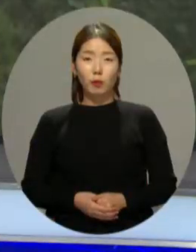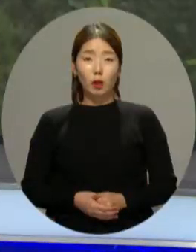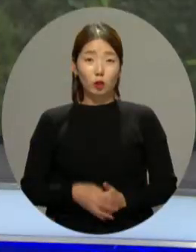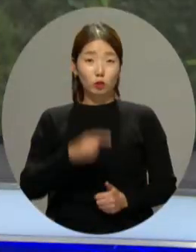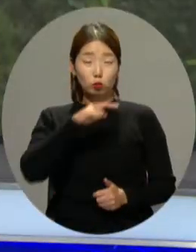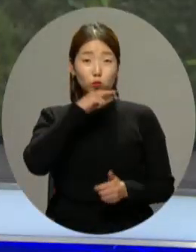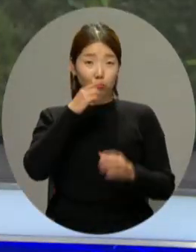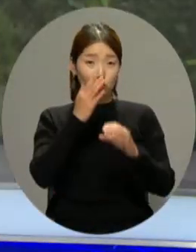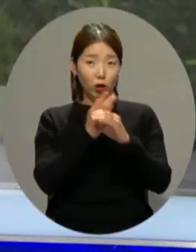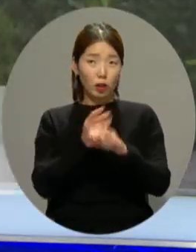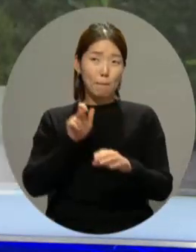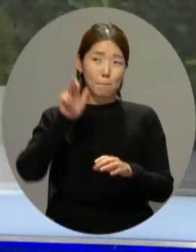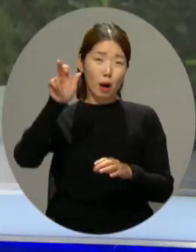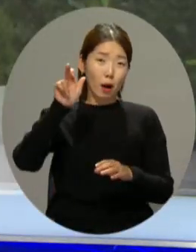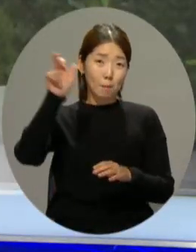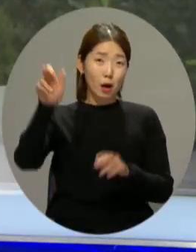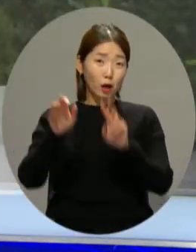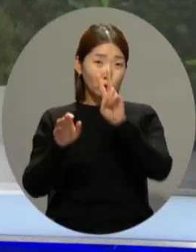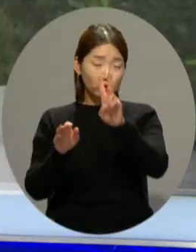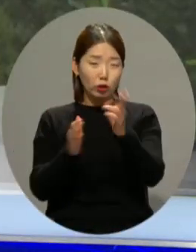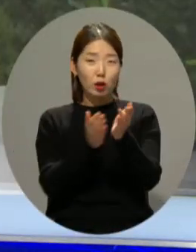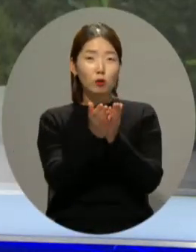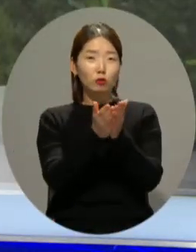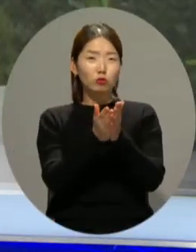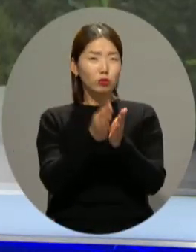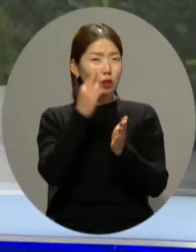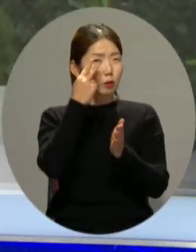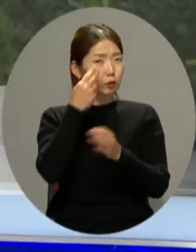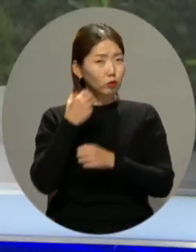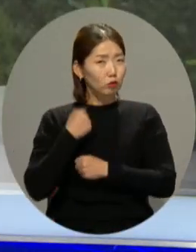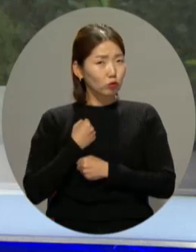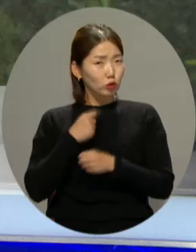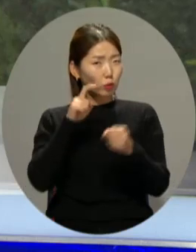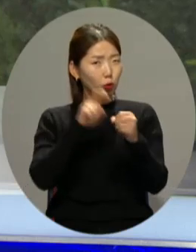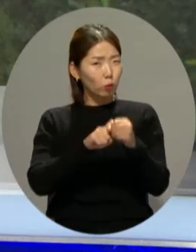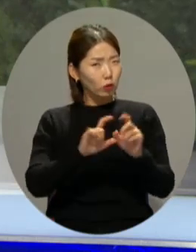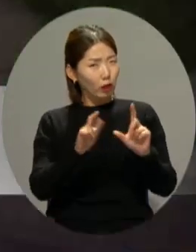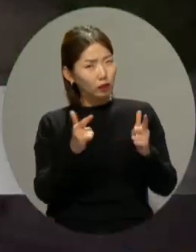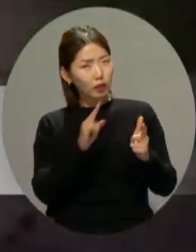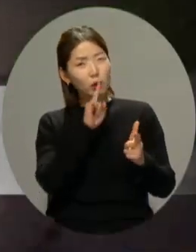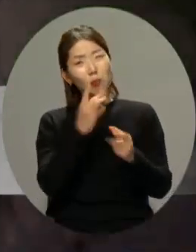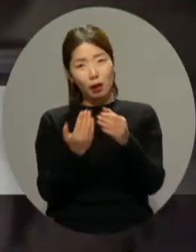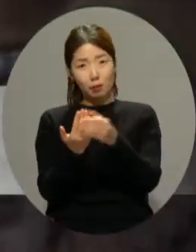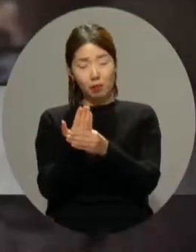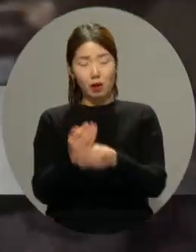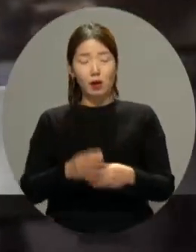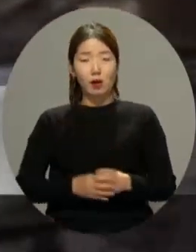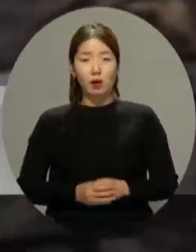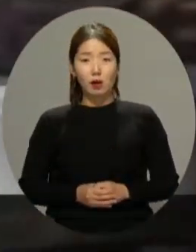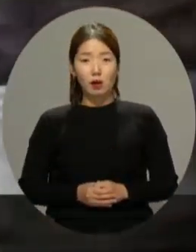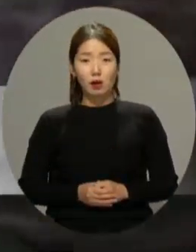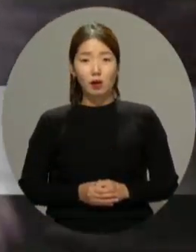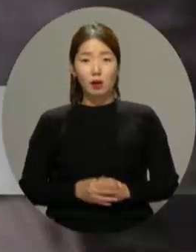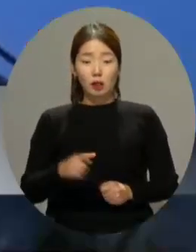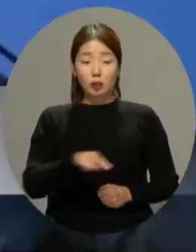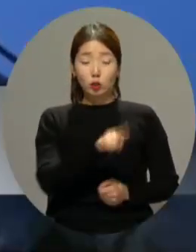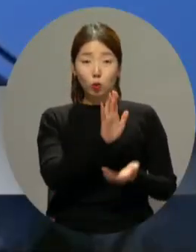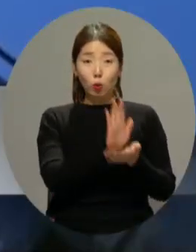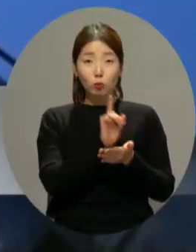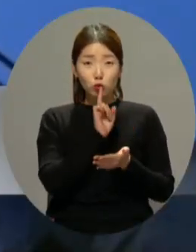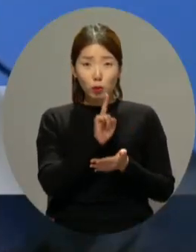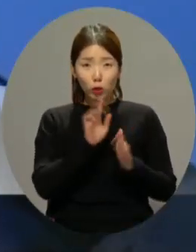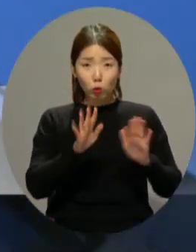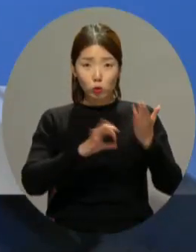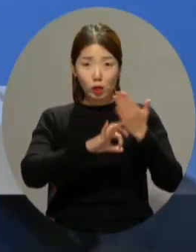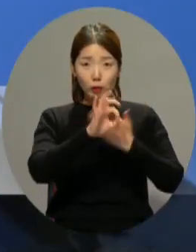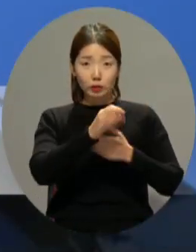북한이 발사한 초대형 방사포 두발이 군산 미 공군기지를 겨냥한 것 아니냐는 분석이 나왔습니다 합동 참후 본부에 따르면